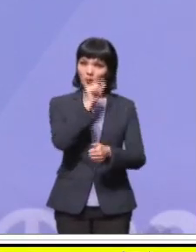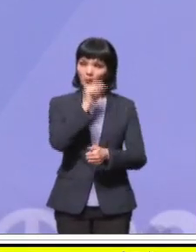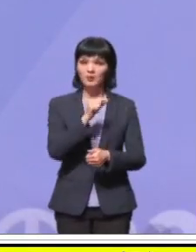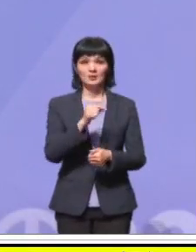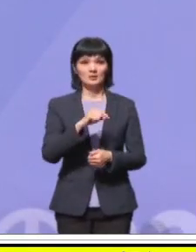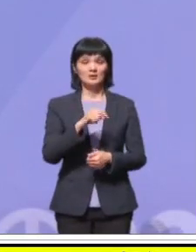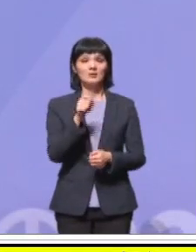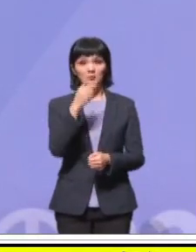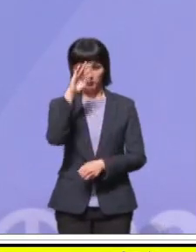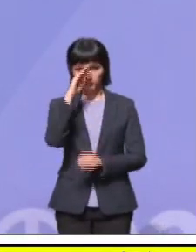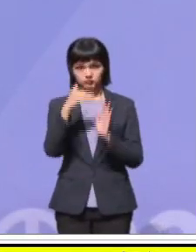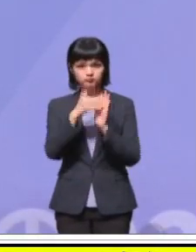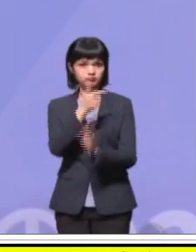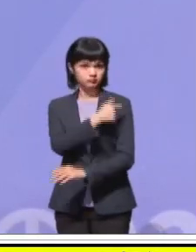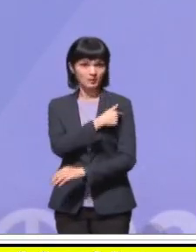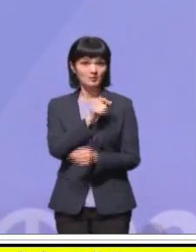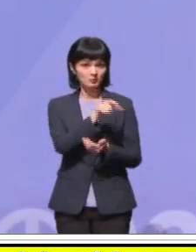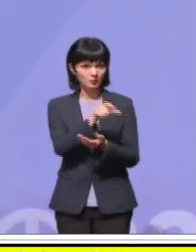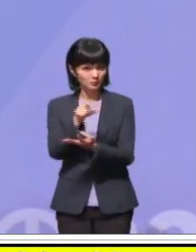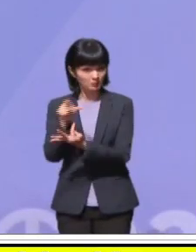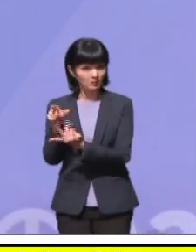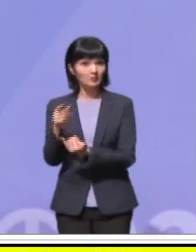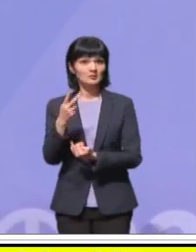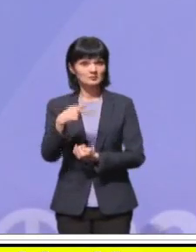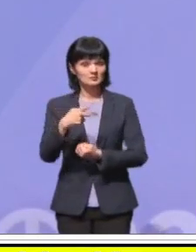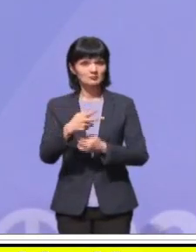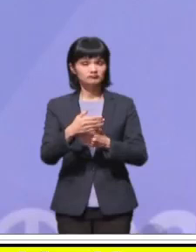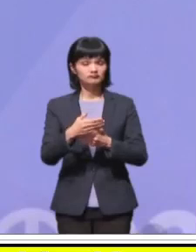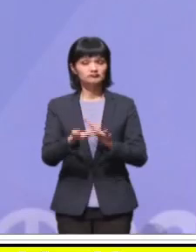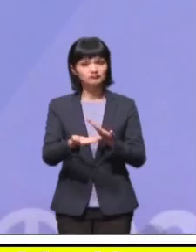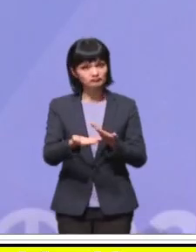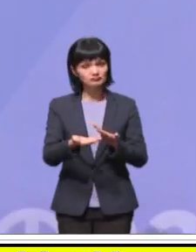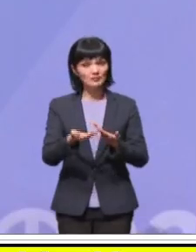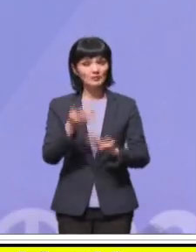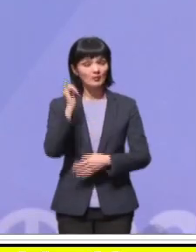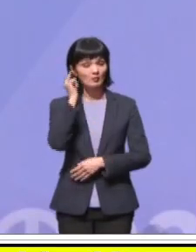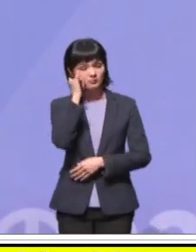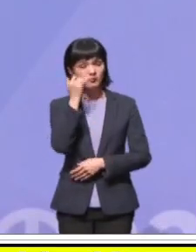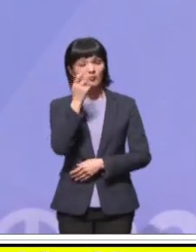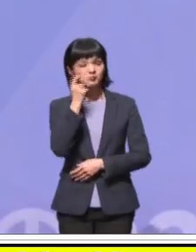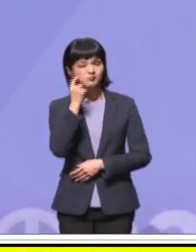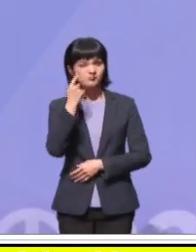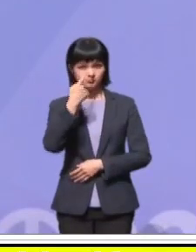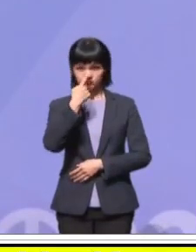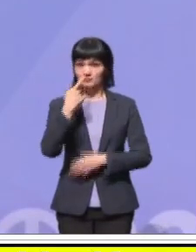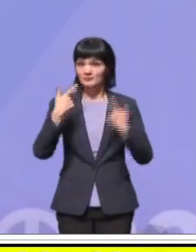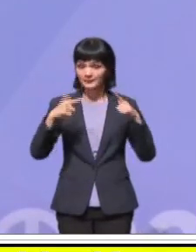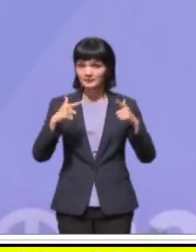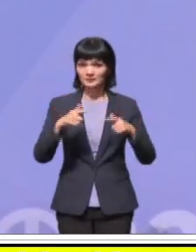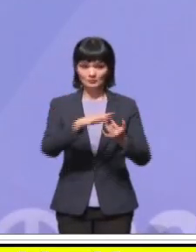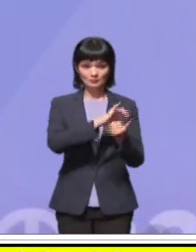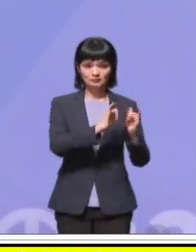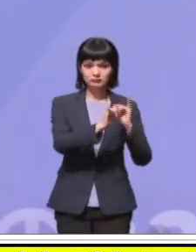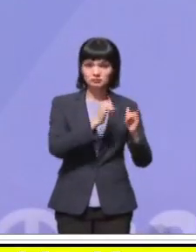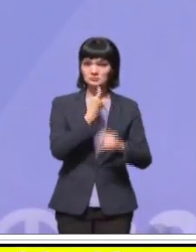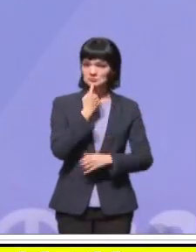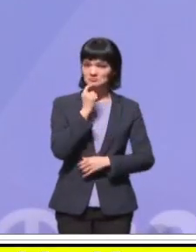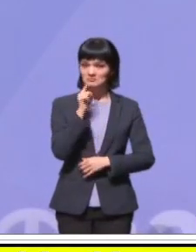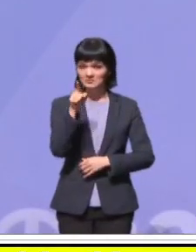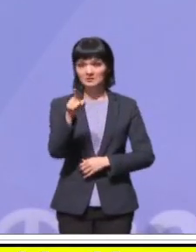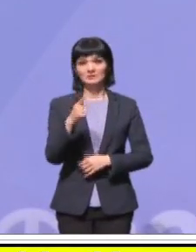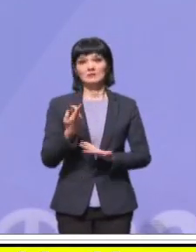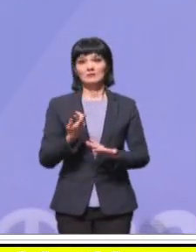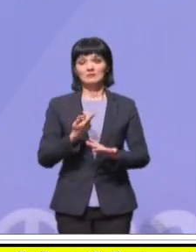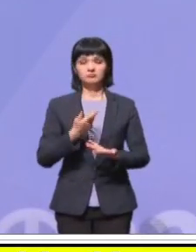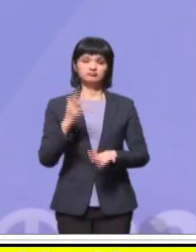间的味道，就是因为我们知道，如果你说是不是牺牲台北市，牺牲黄珊珊，黄珊珊是当事人，蒋万安也是当事人，